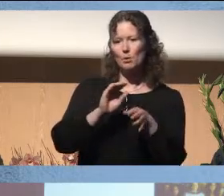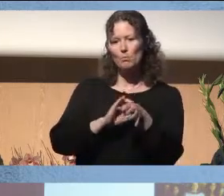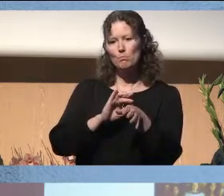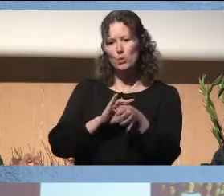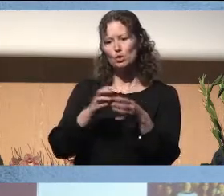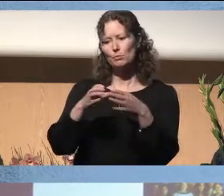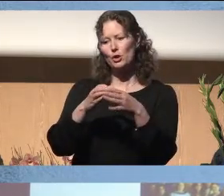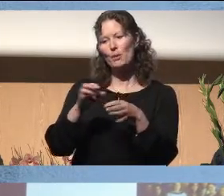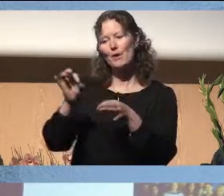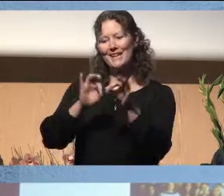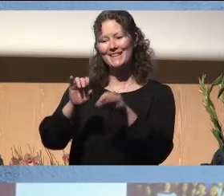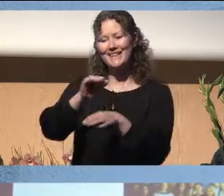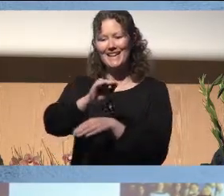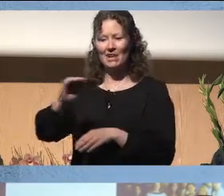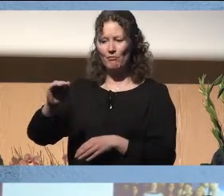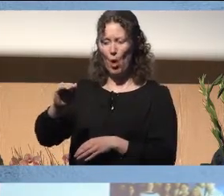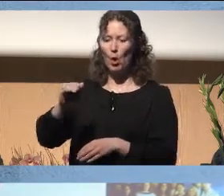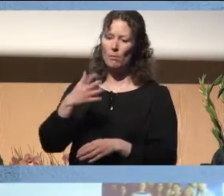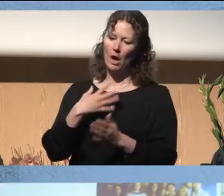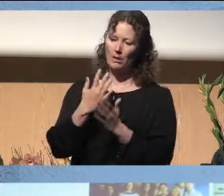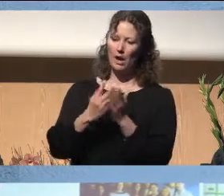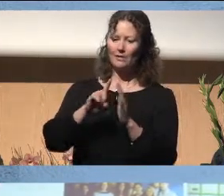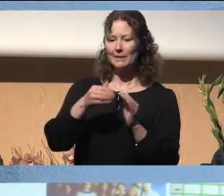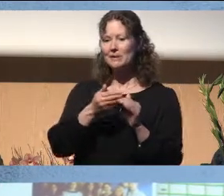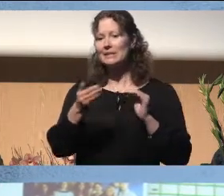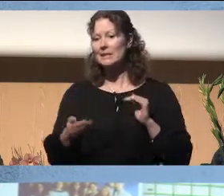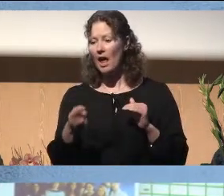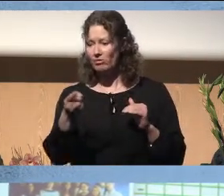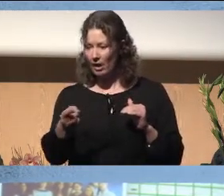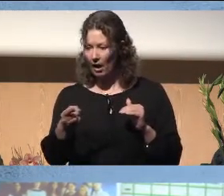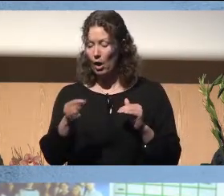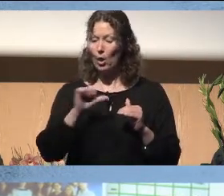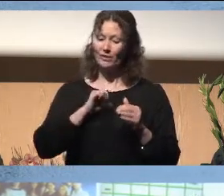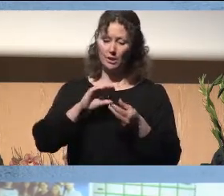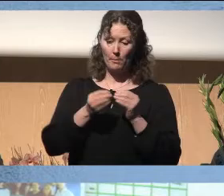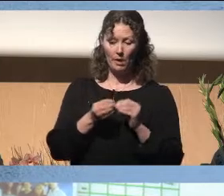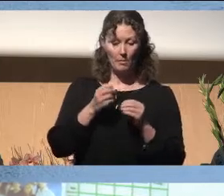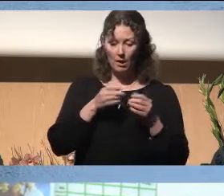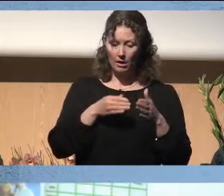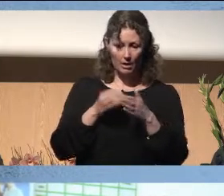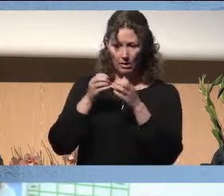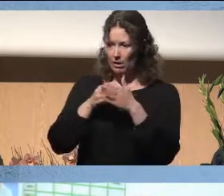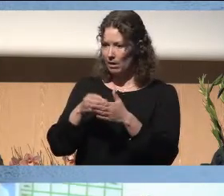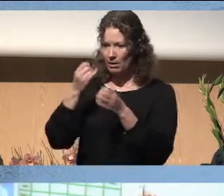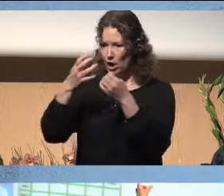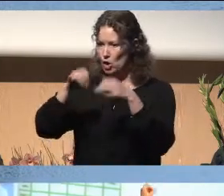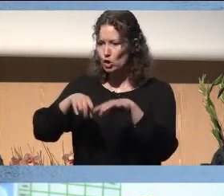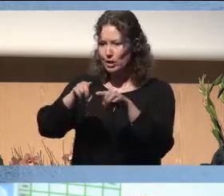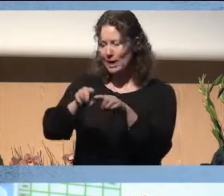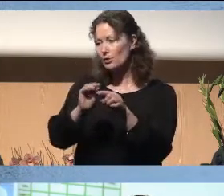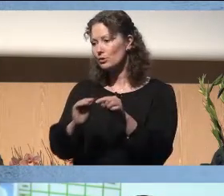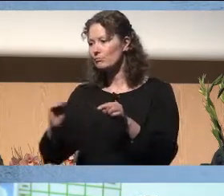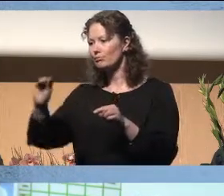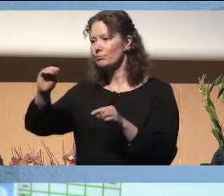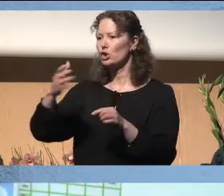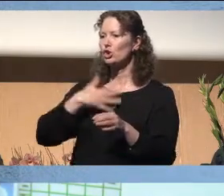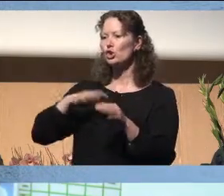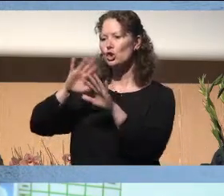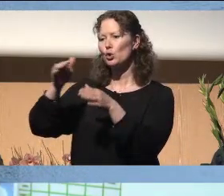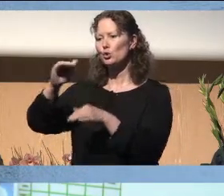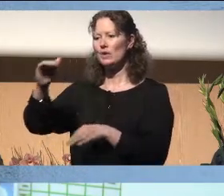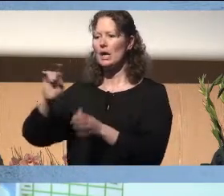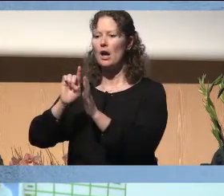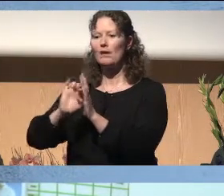på kliniknivå som vi har en halvtimme senare. Och har man problem som man inte kan lösa där så signaleras det upp till sjukhusnivå